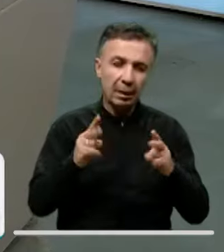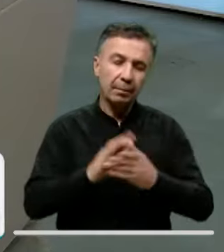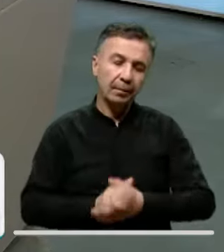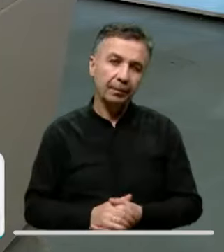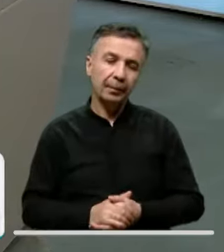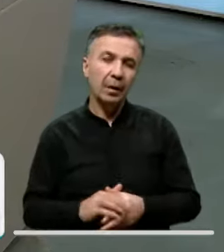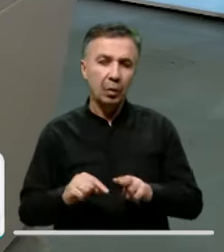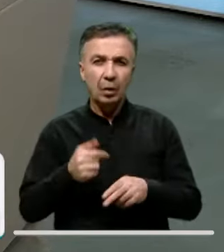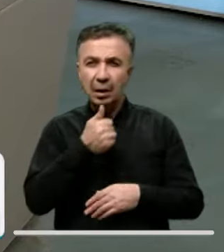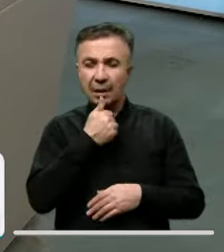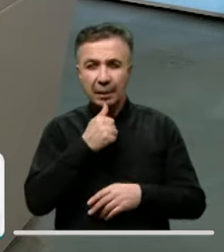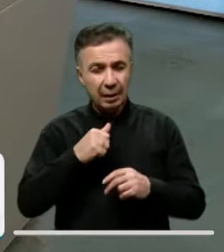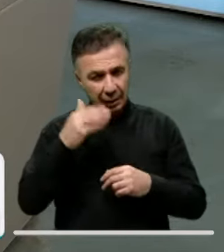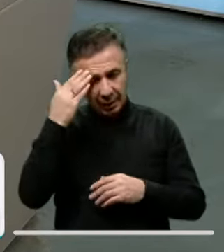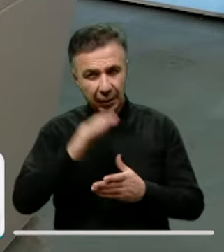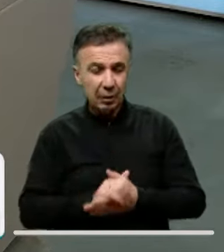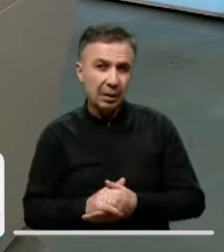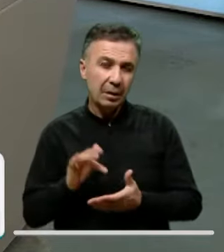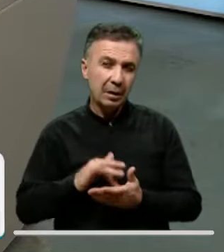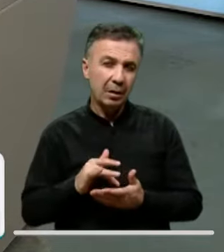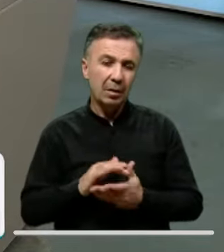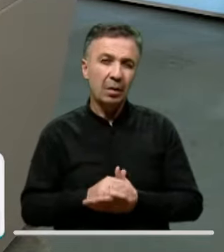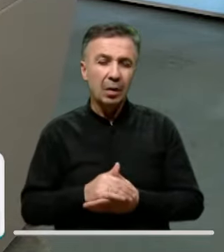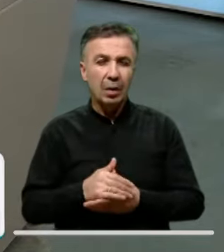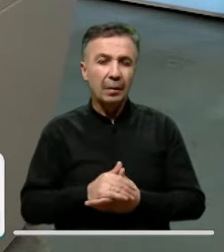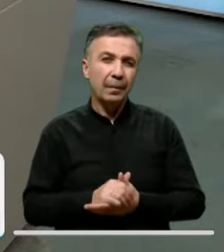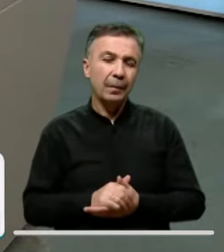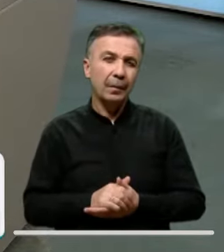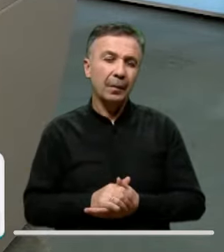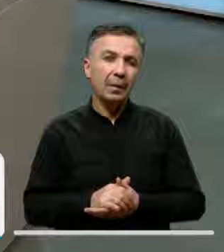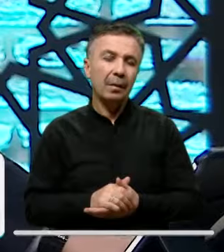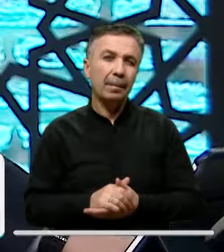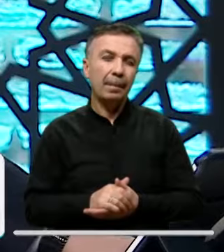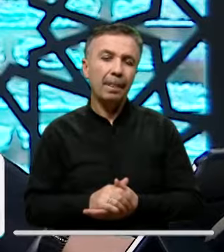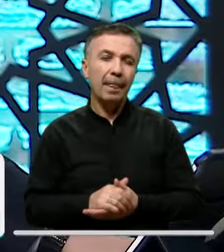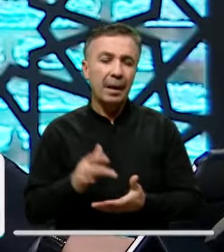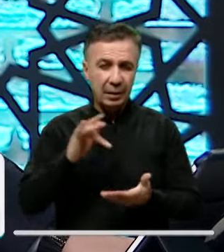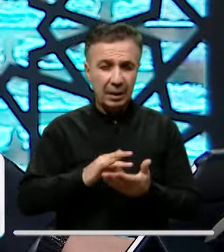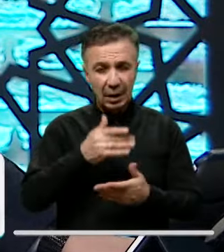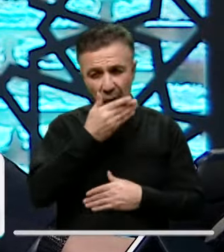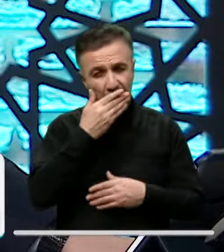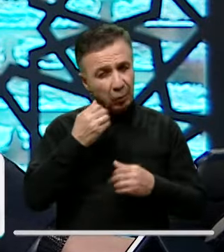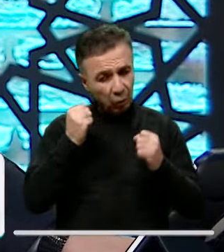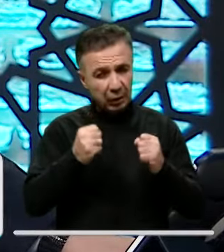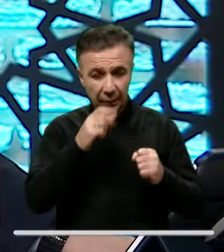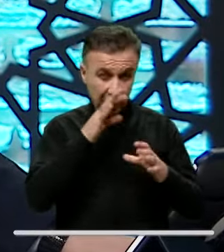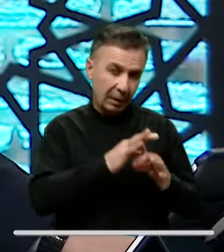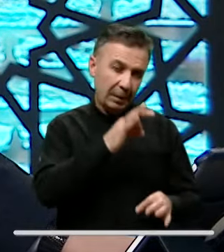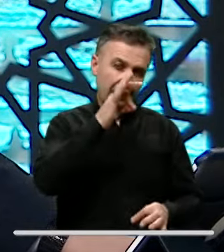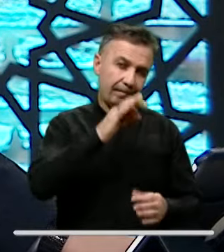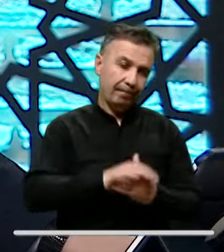Nuri Bey'in selamları var yine kefaret sorusu oruçla alakalı bir soru diyor ki Nuri Bey Kefaret Orucu tutan bir